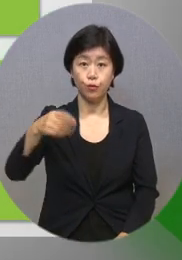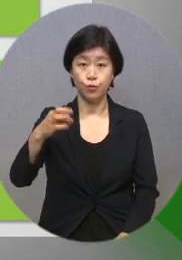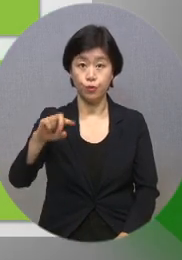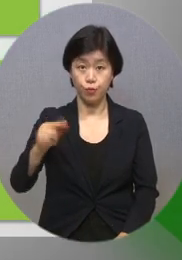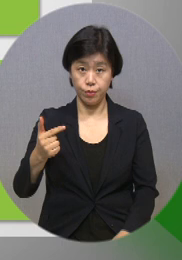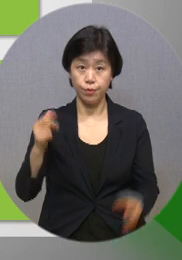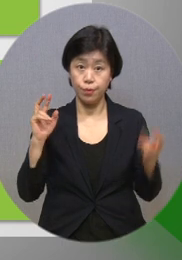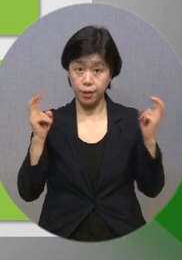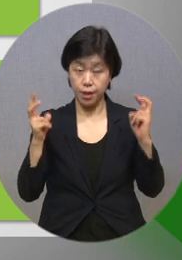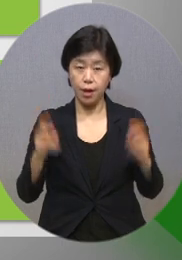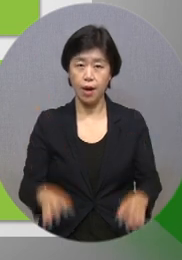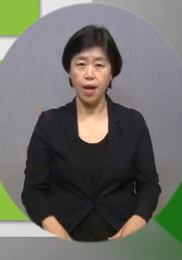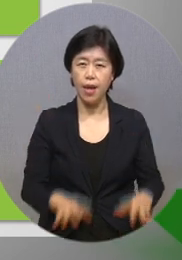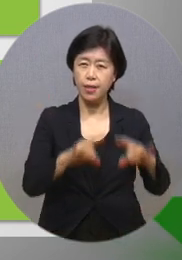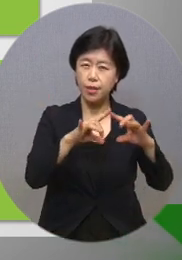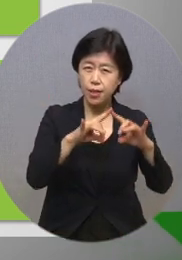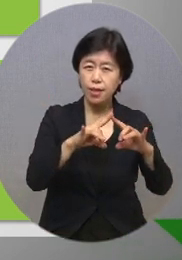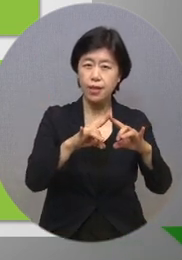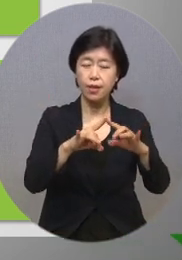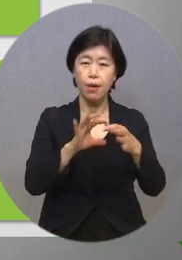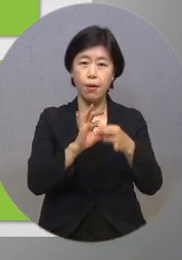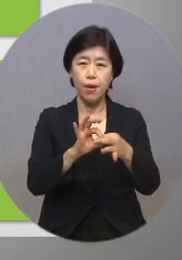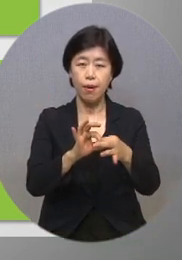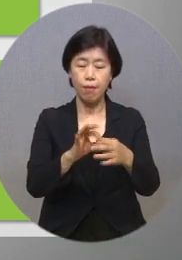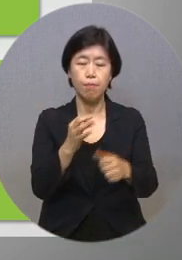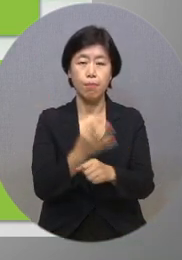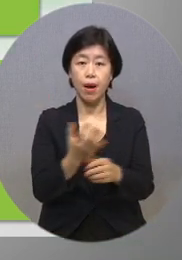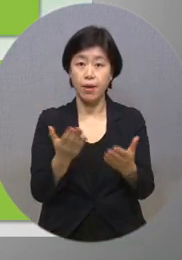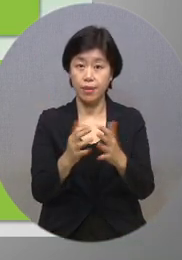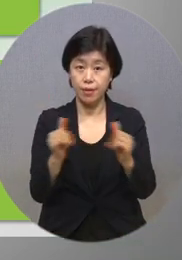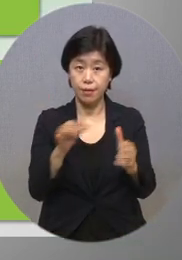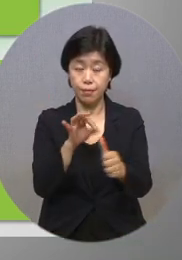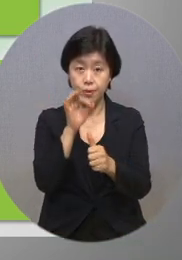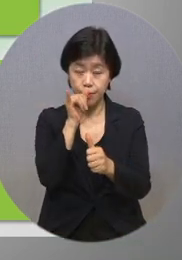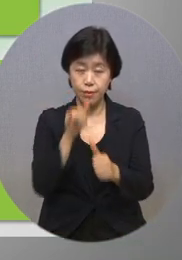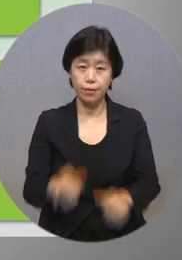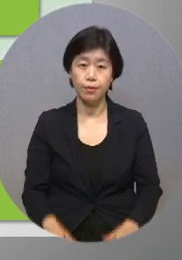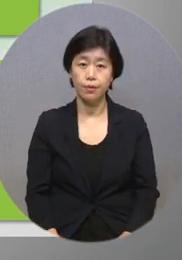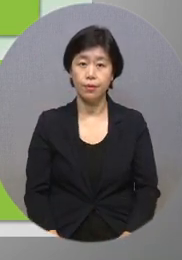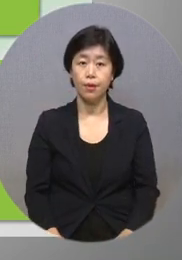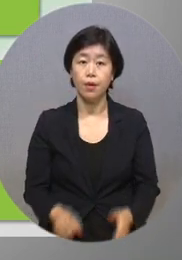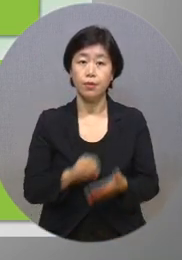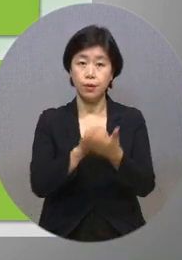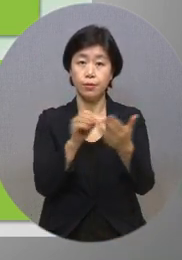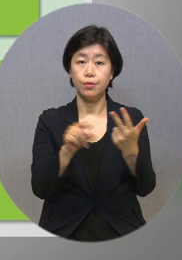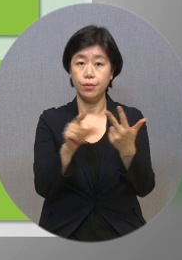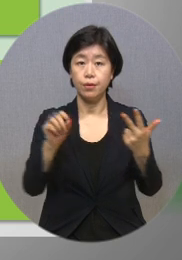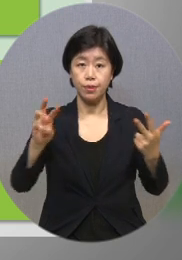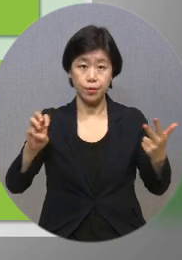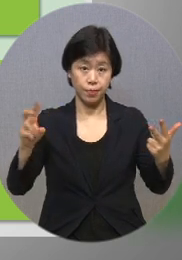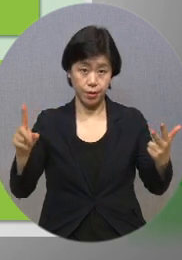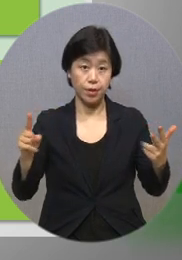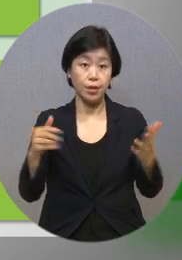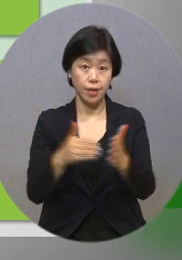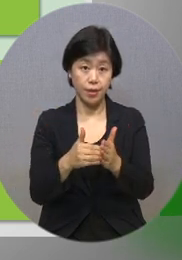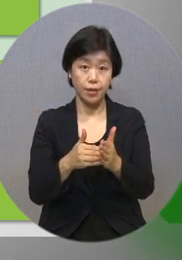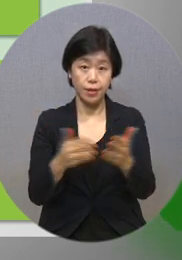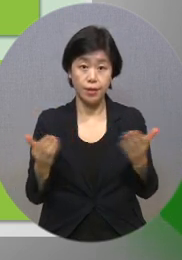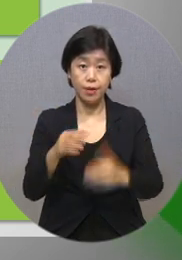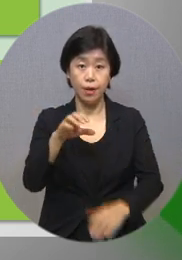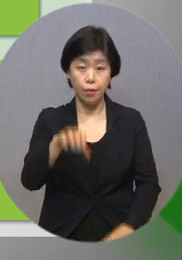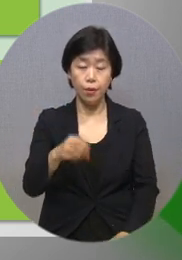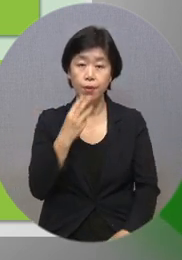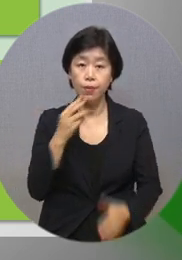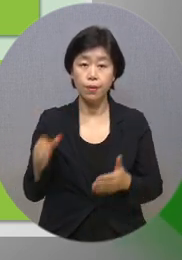주식회사 두원에서 전기전자 분야 단순종사원을 모집합니다. 접수마감일은 7월 31일까지며 근무지는